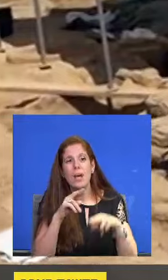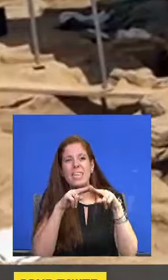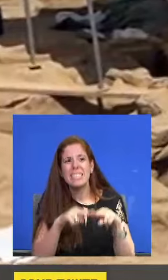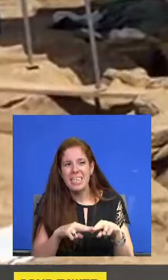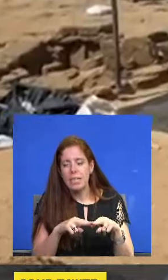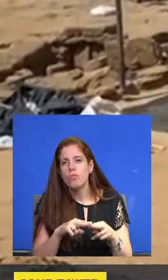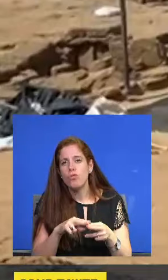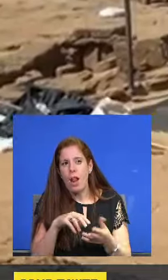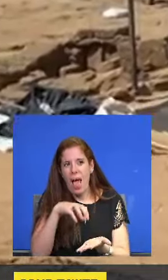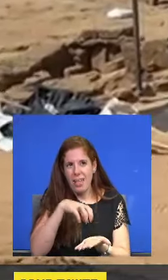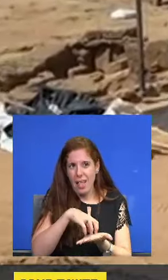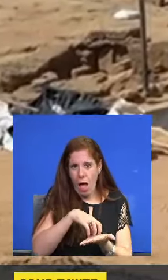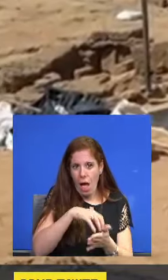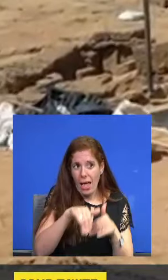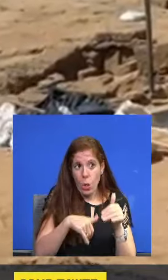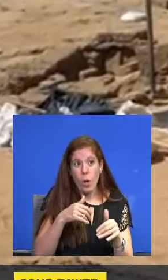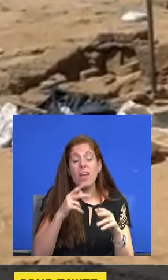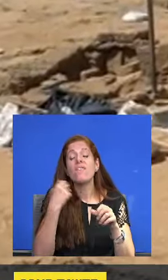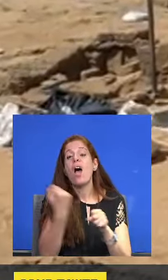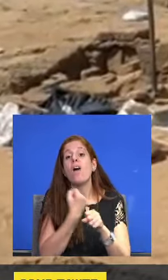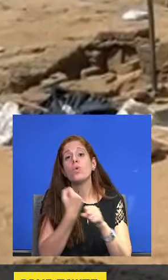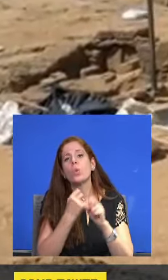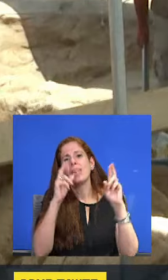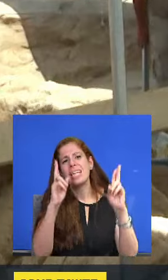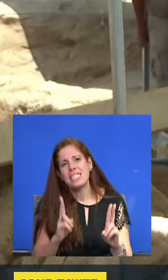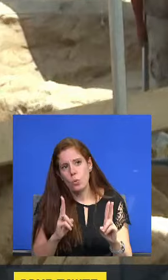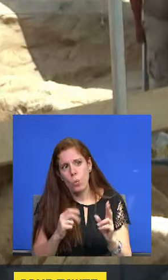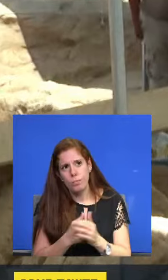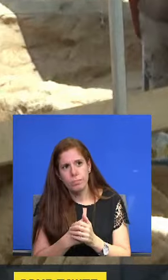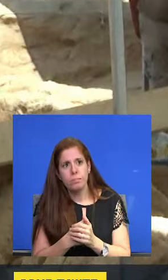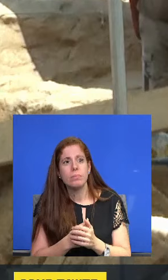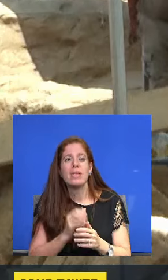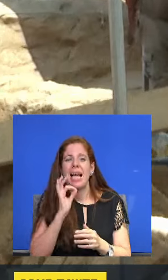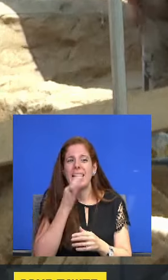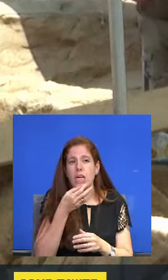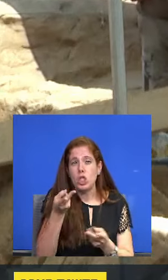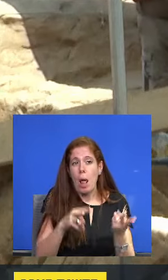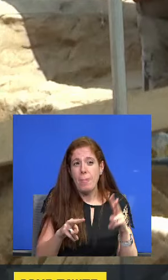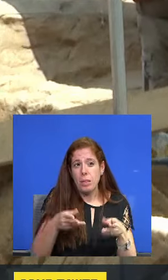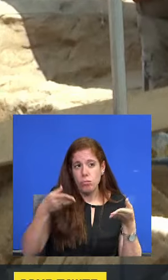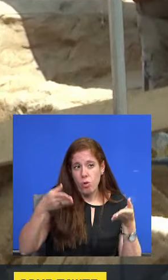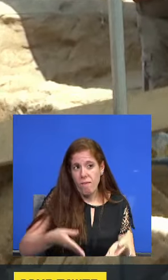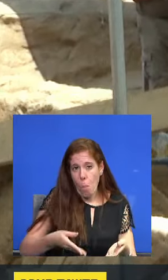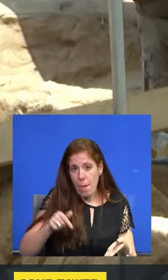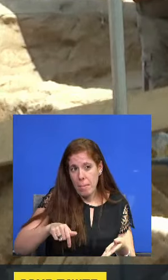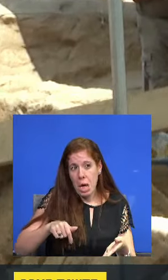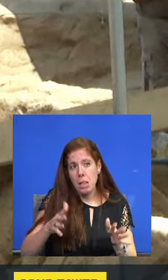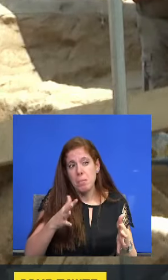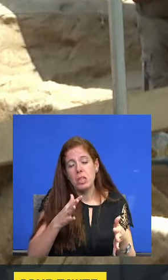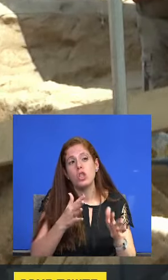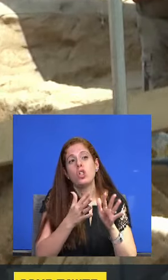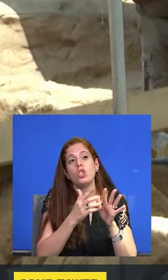האתר הארכיאולוגי והעבודות נעצרו. אמר כולה הייתה מן סין 7 שבועות או 8 שבועות